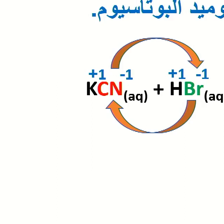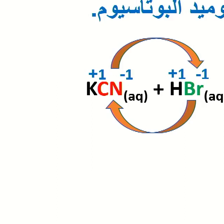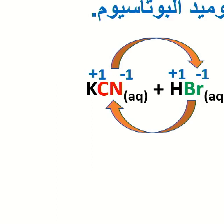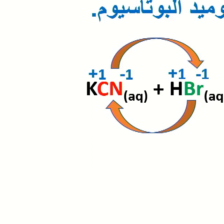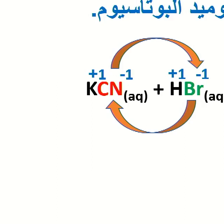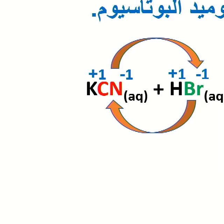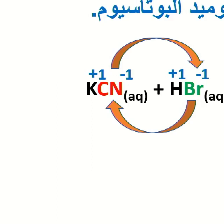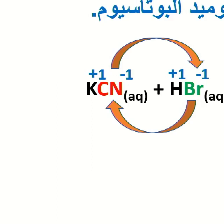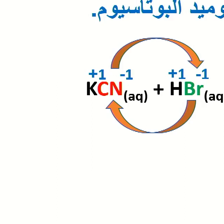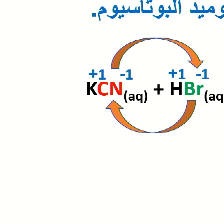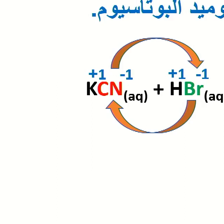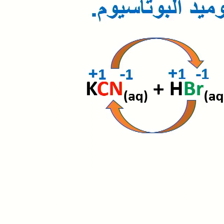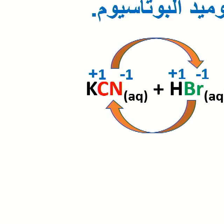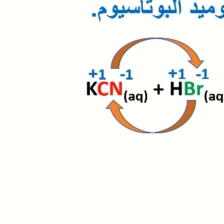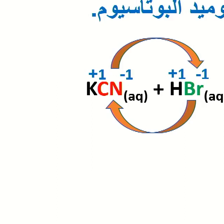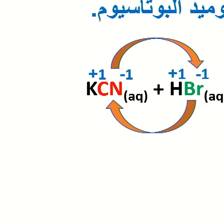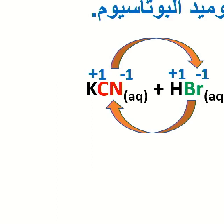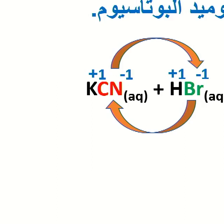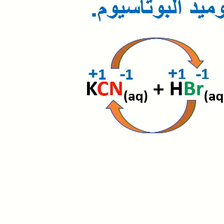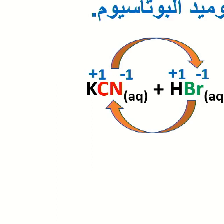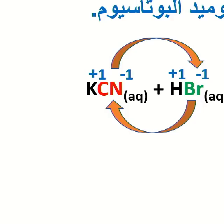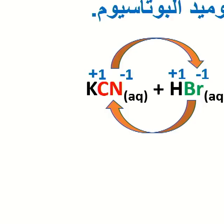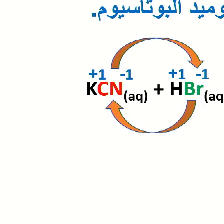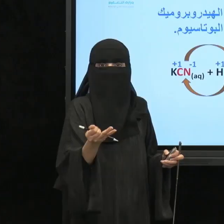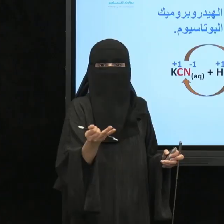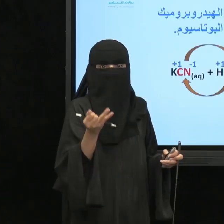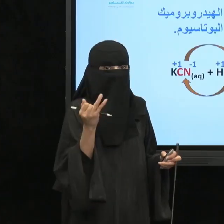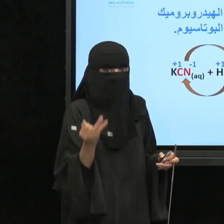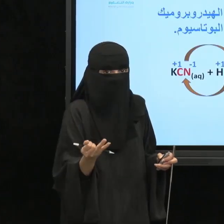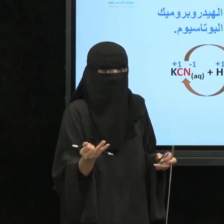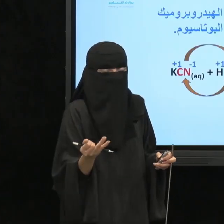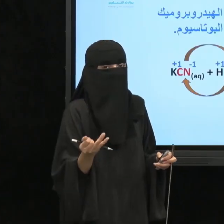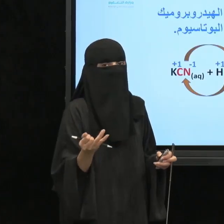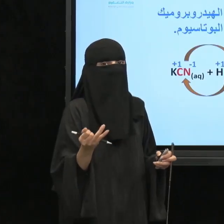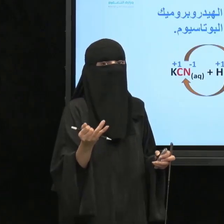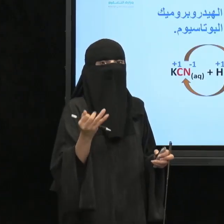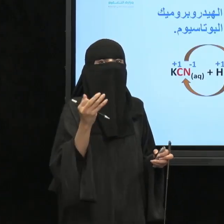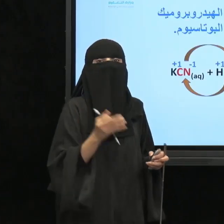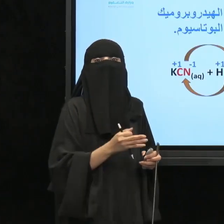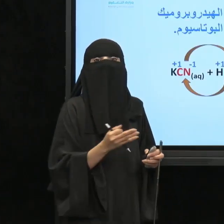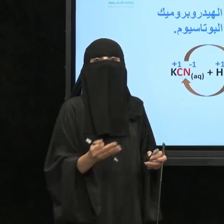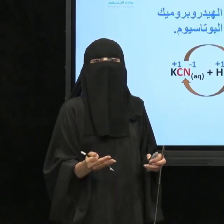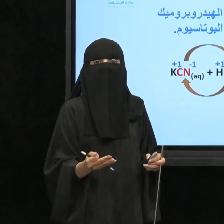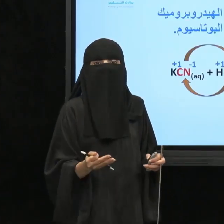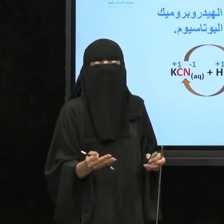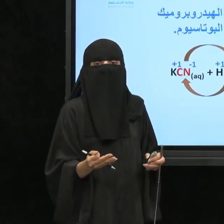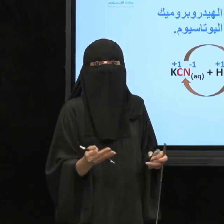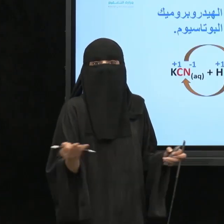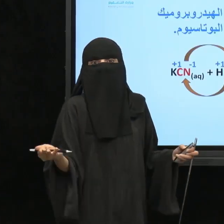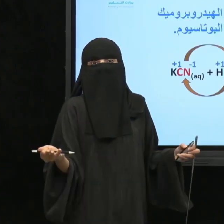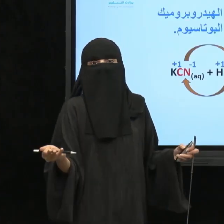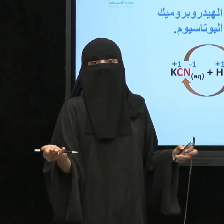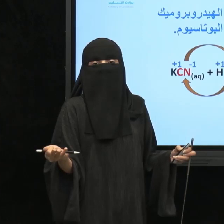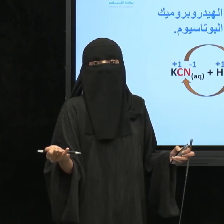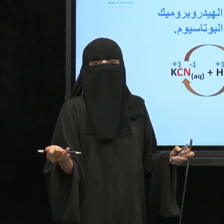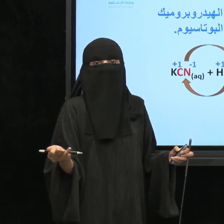ماء، ممتاز، أو يكون أحد النواتج صلب راسب، ممتاز، أو يكون أحد النواتج